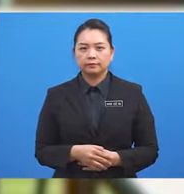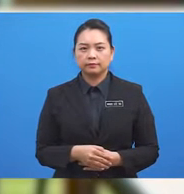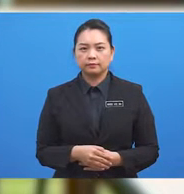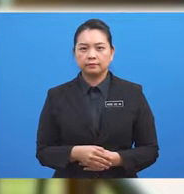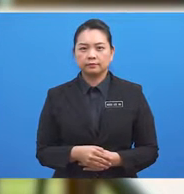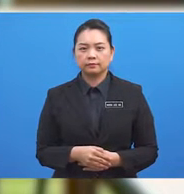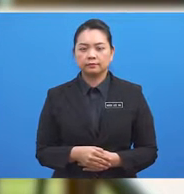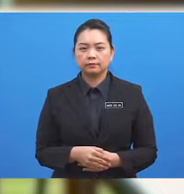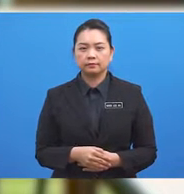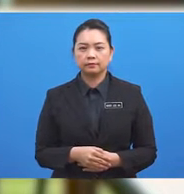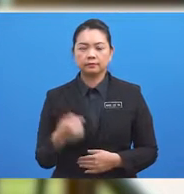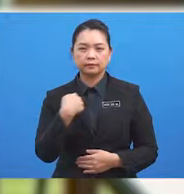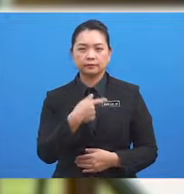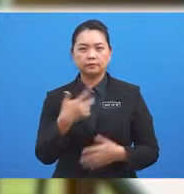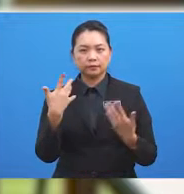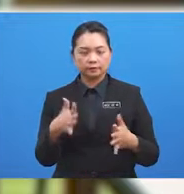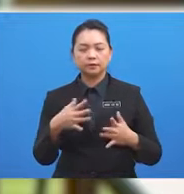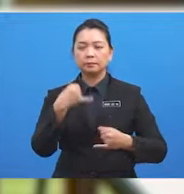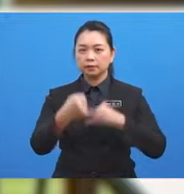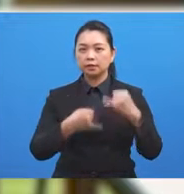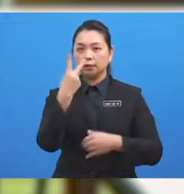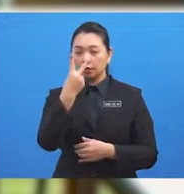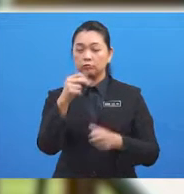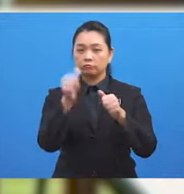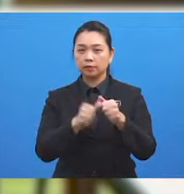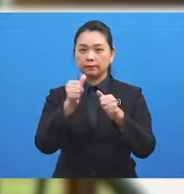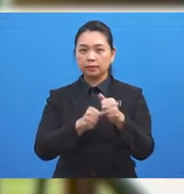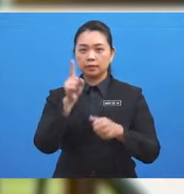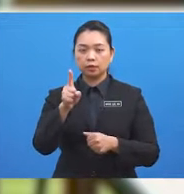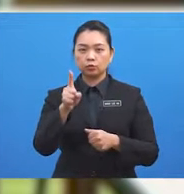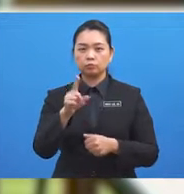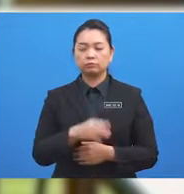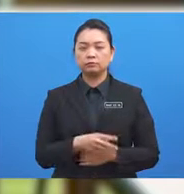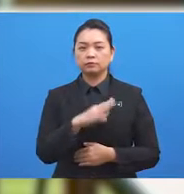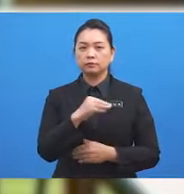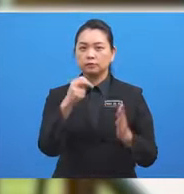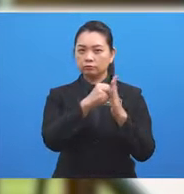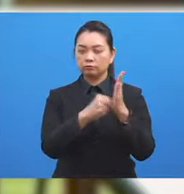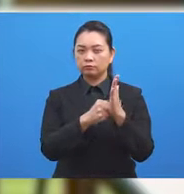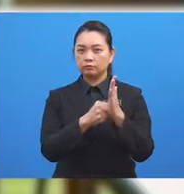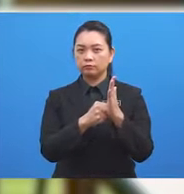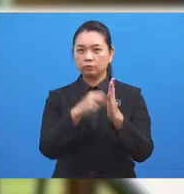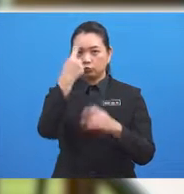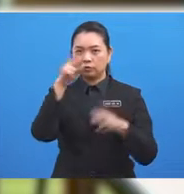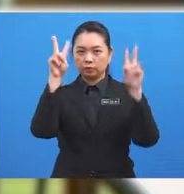Kita telah berjaya kupas satu persatu isi-isi penting bagi topik